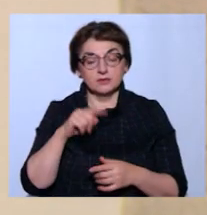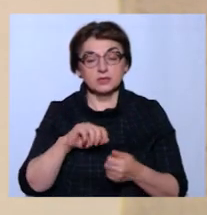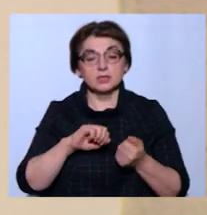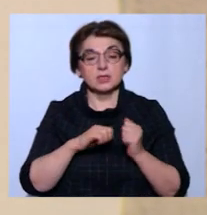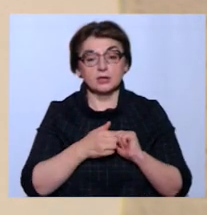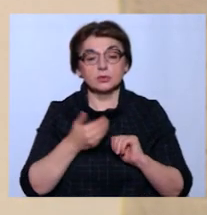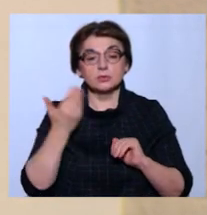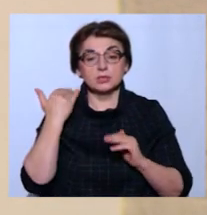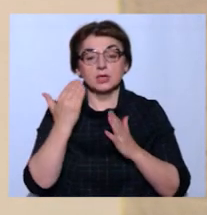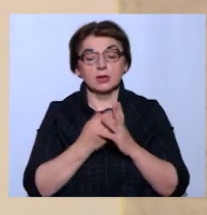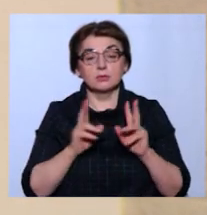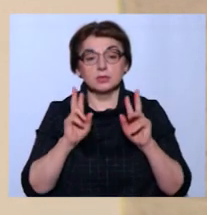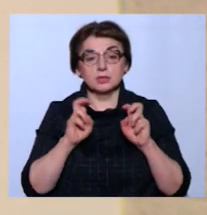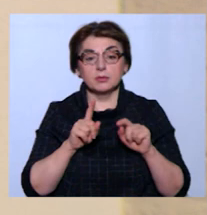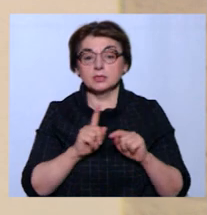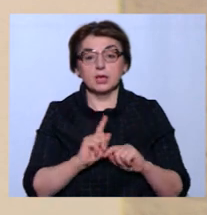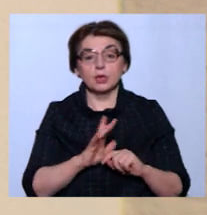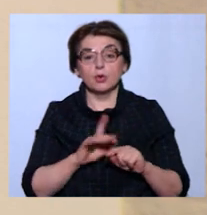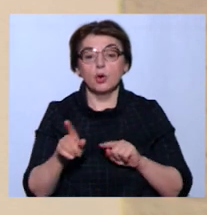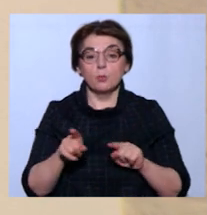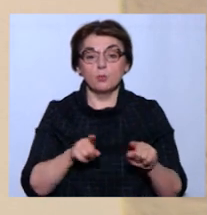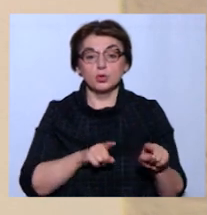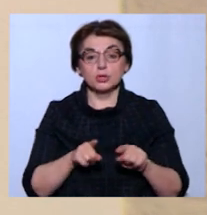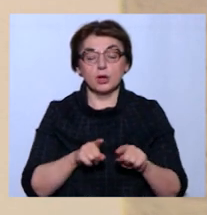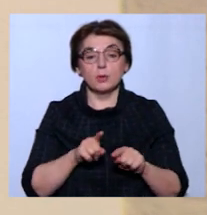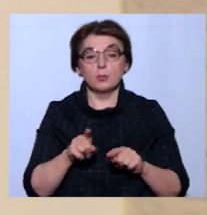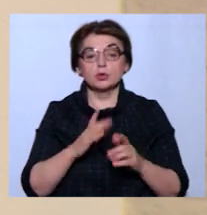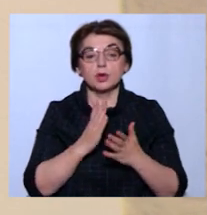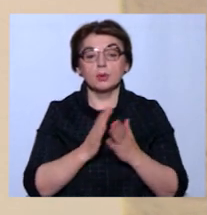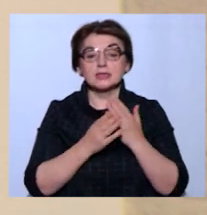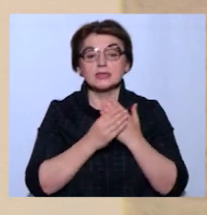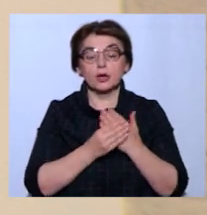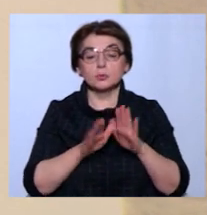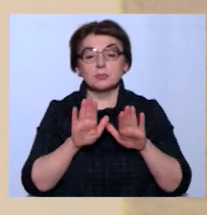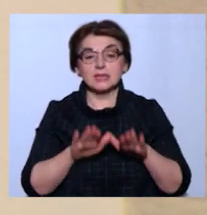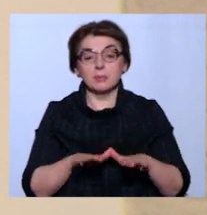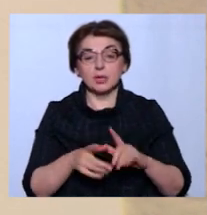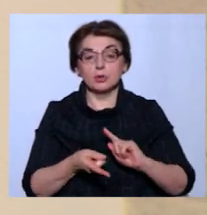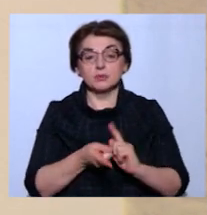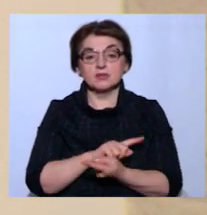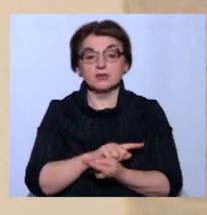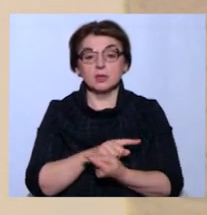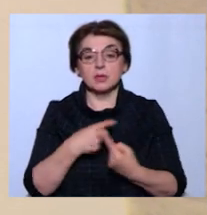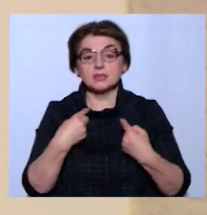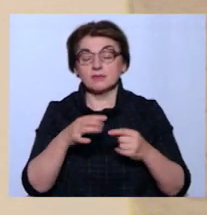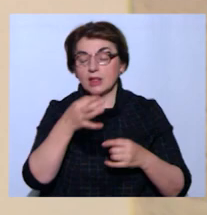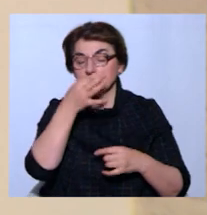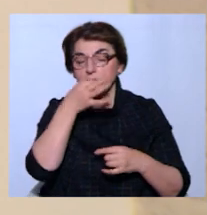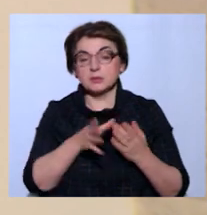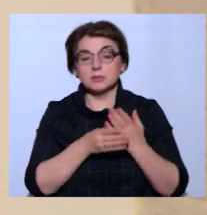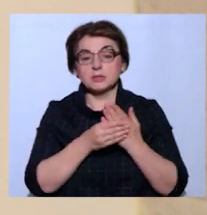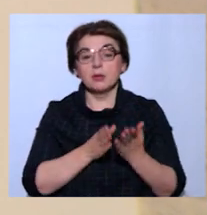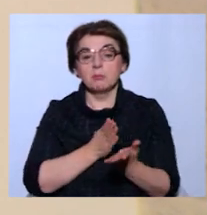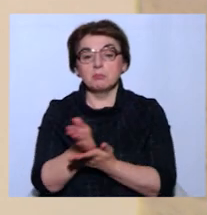ჩვენი წინა გაკვეთილის თემა იყო მოძრაობა. მოძრაობა არის სხეულის მდებარეობის ცვლილება, სხვა ნებისმიერი